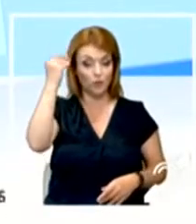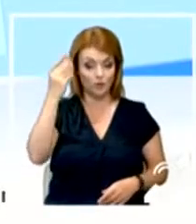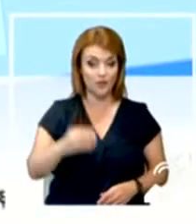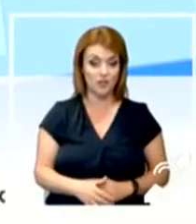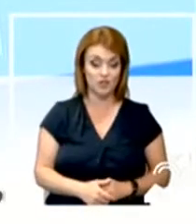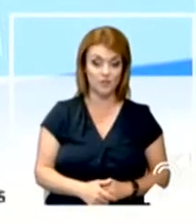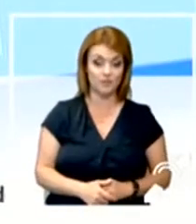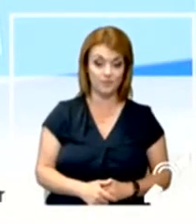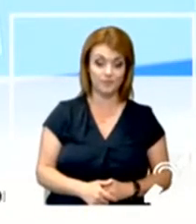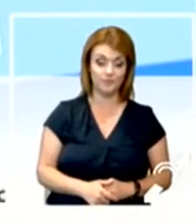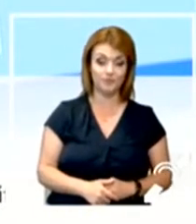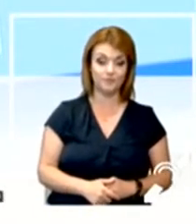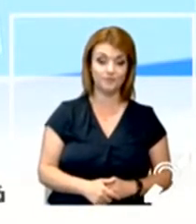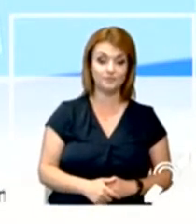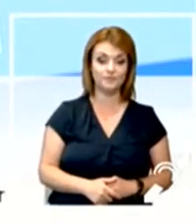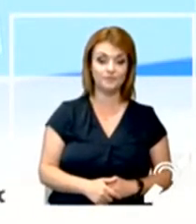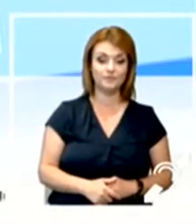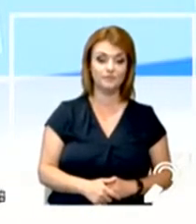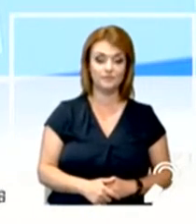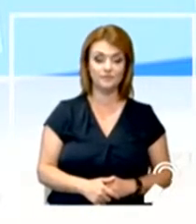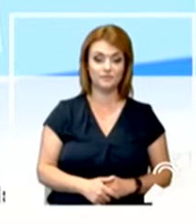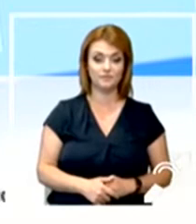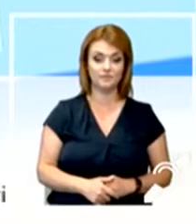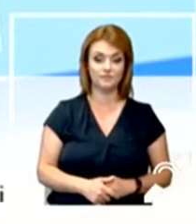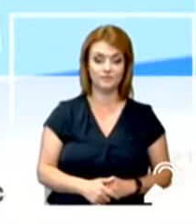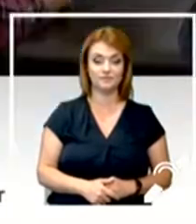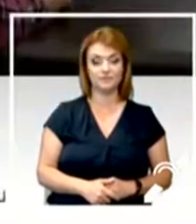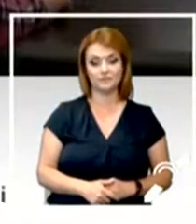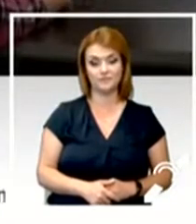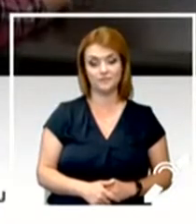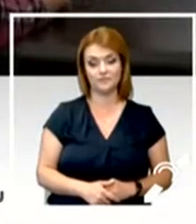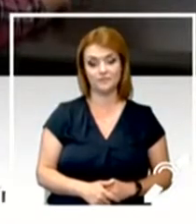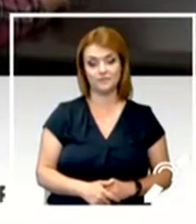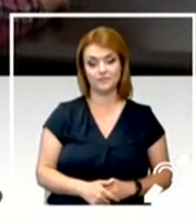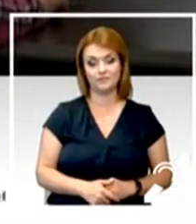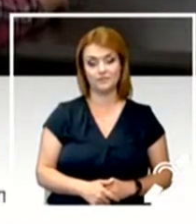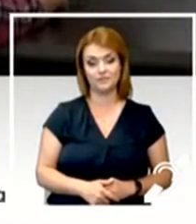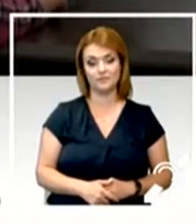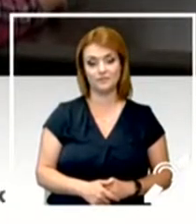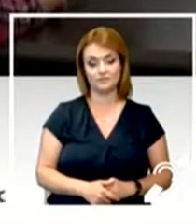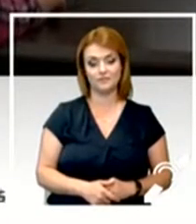de RON, iar pentru autocare poate ajunge până la 11.000 de lei românești.